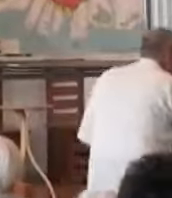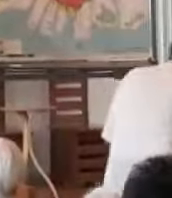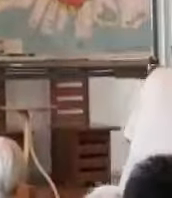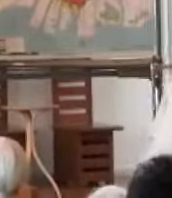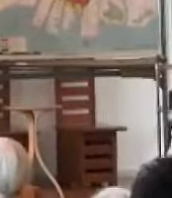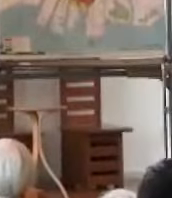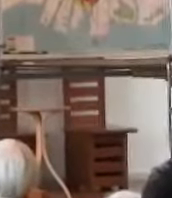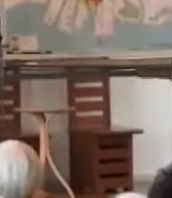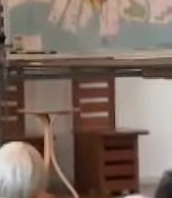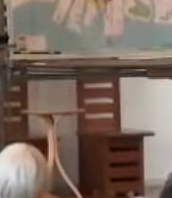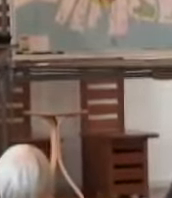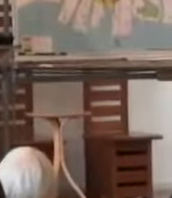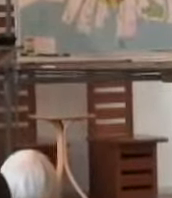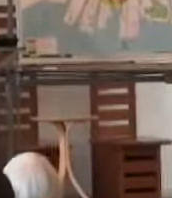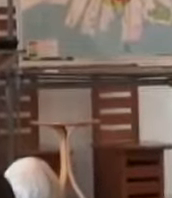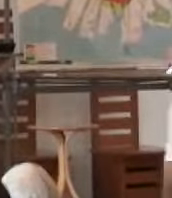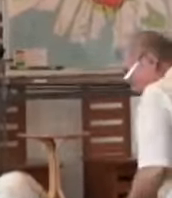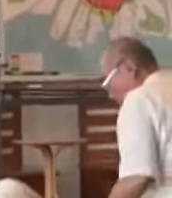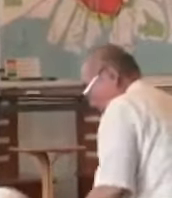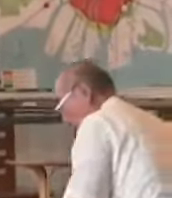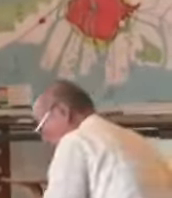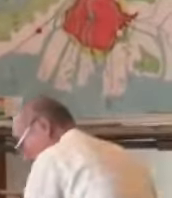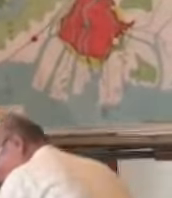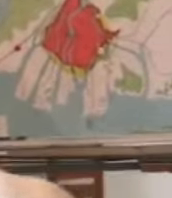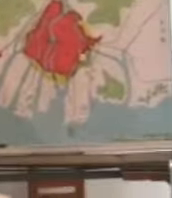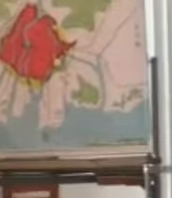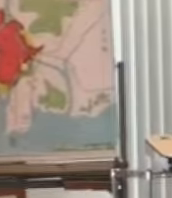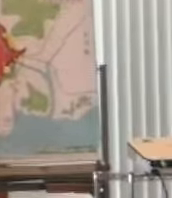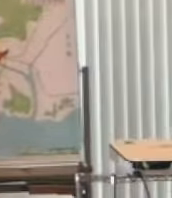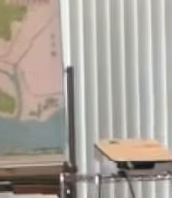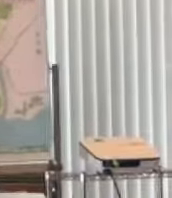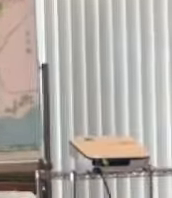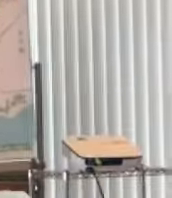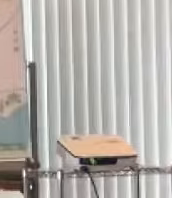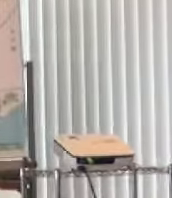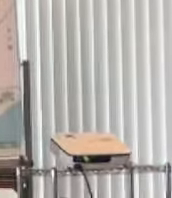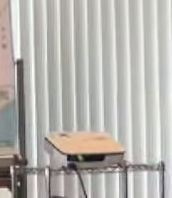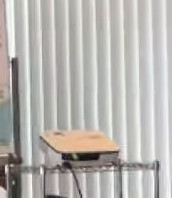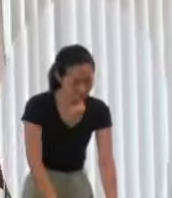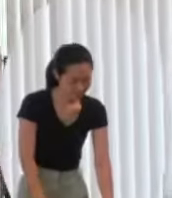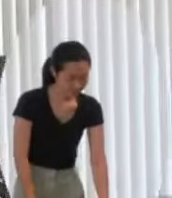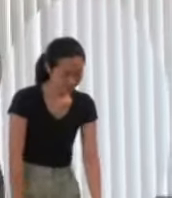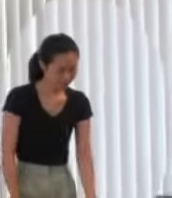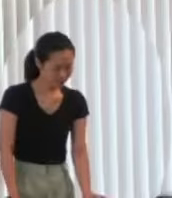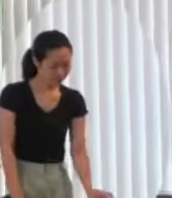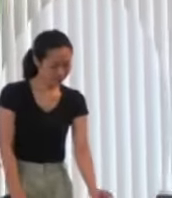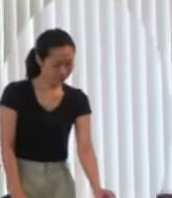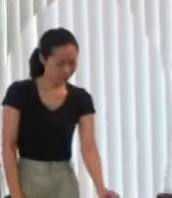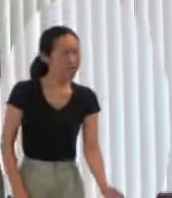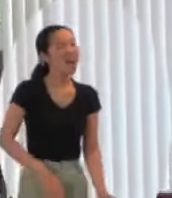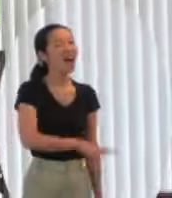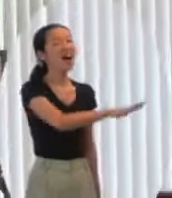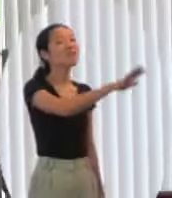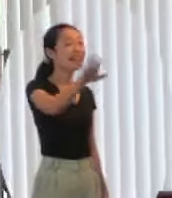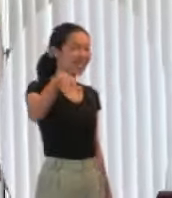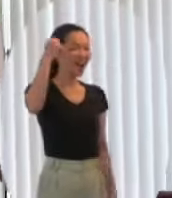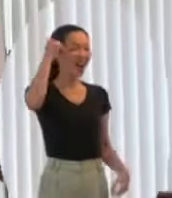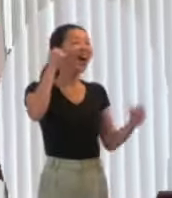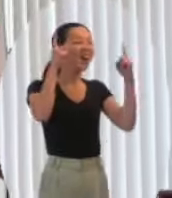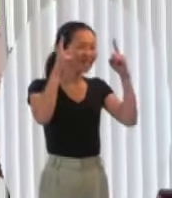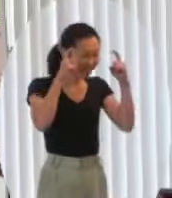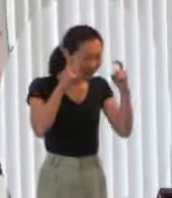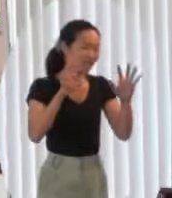おはようございます。よくいらっしゃいました。今日は平和を共に願い祈る礼